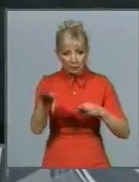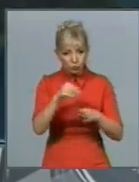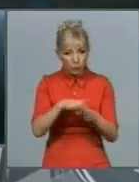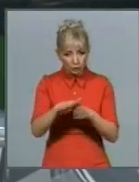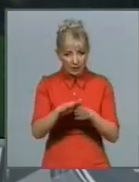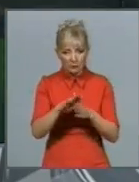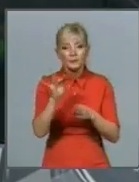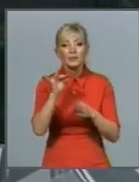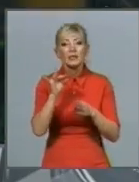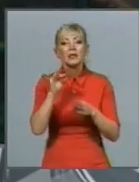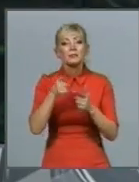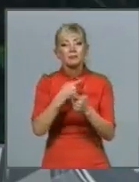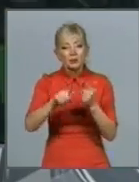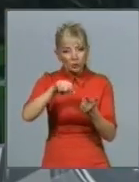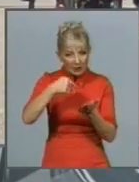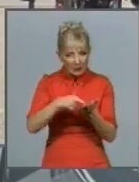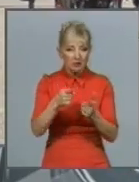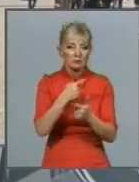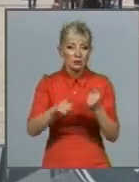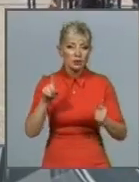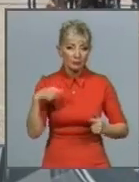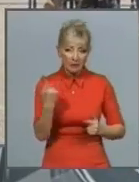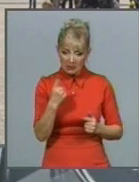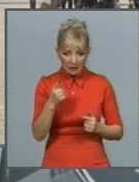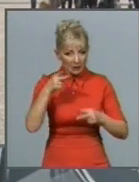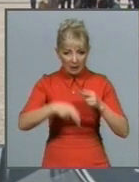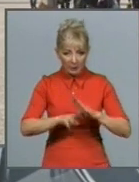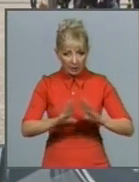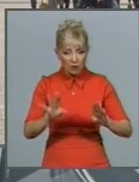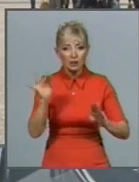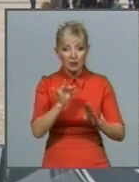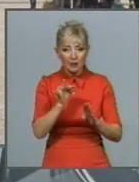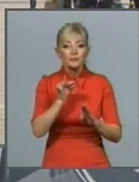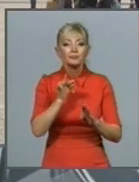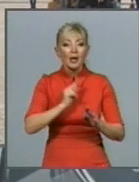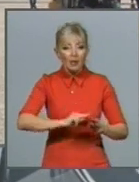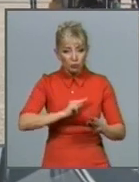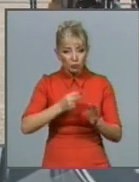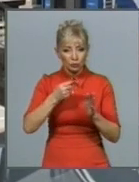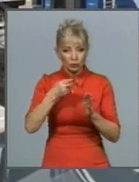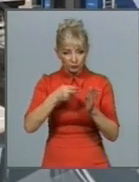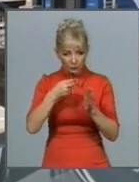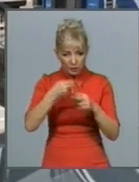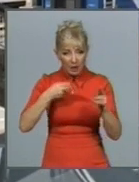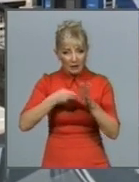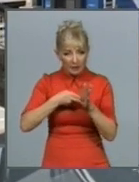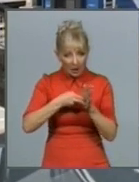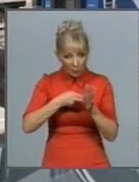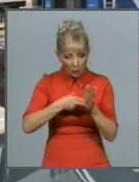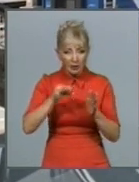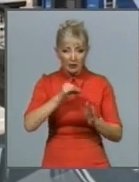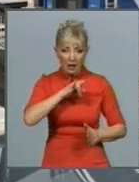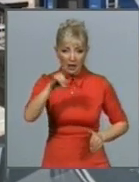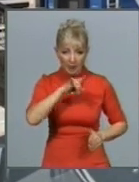внутрішньообласні, міжміські та міські перевезення. Також не зупинятимуть роботу залізниці та аеропорту. Проте лише для внутрішніх перельотів.